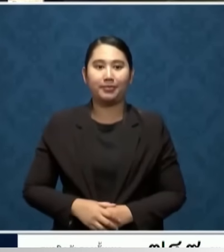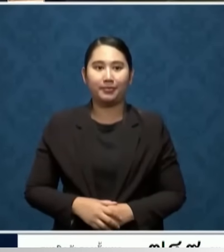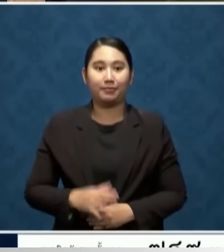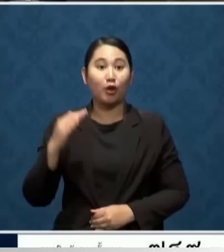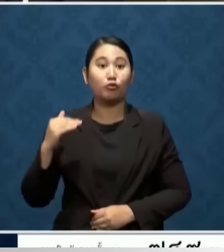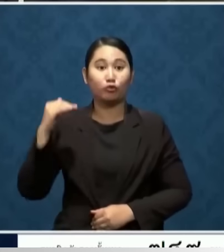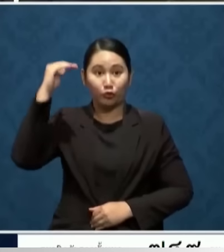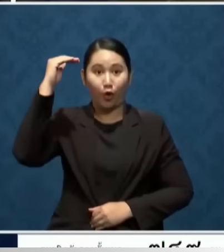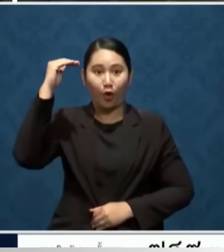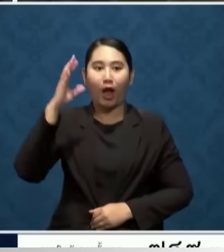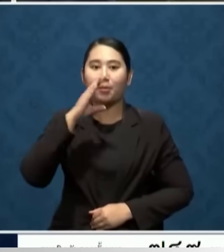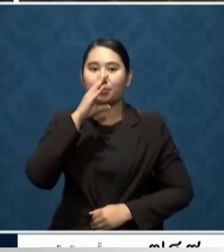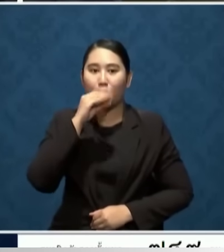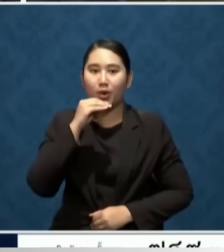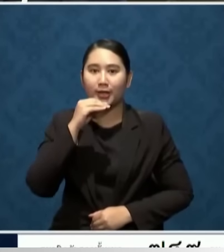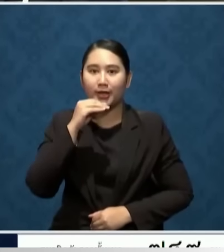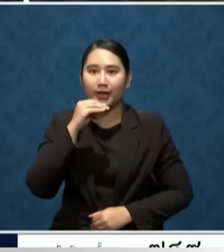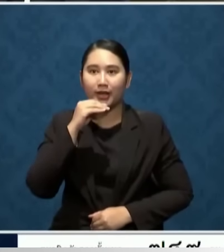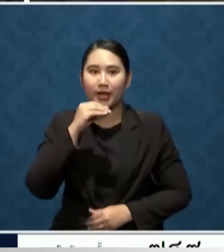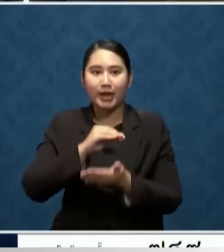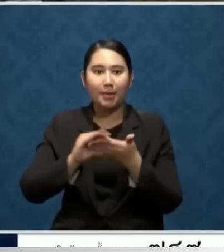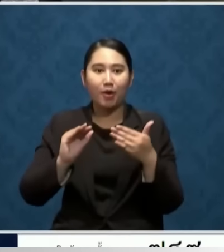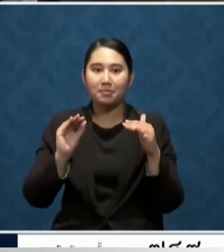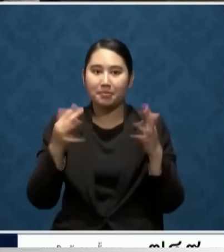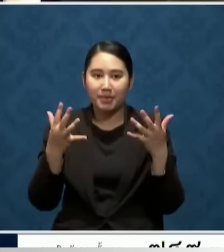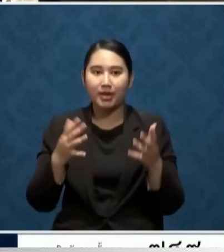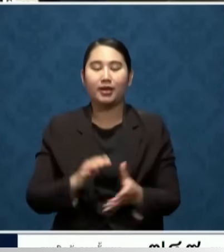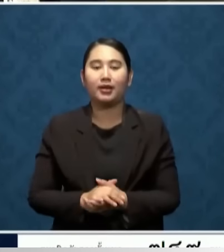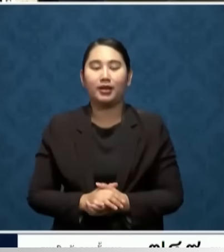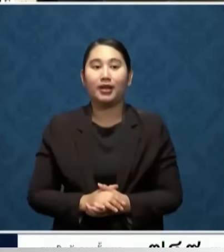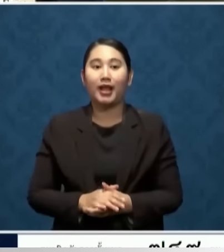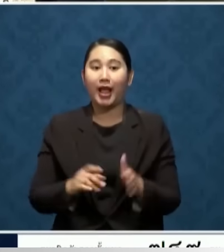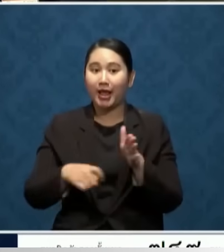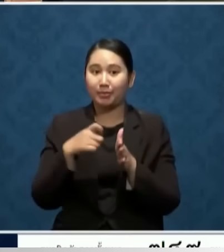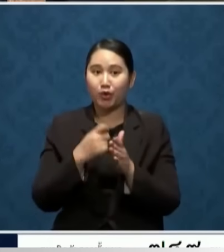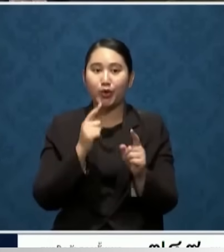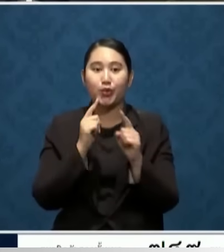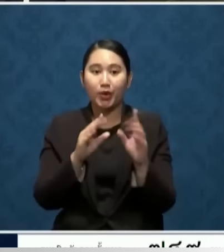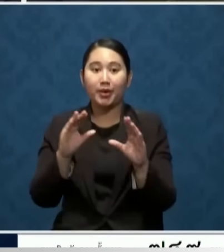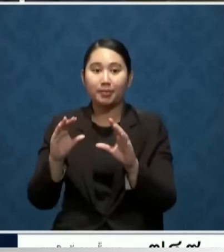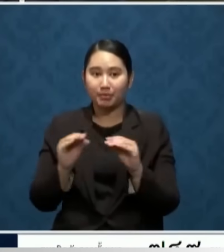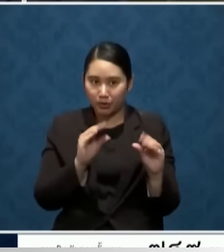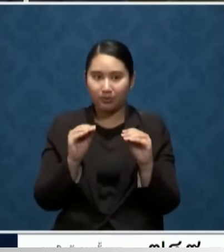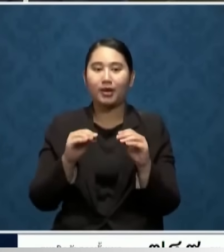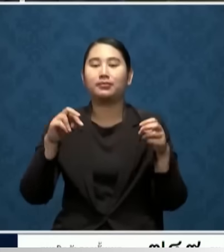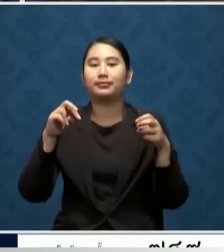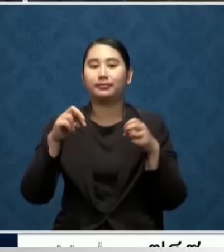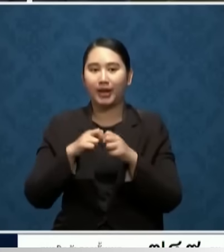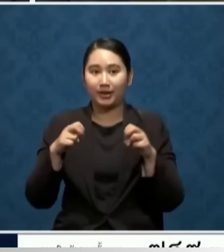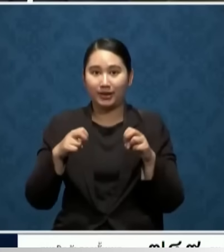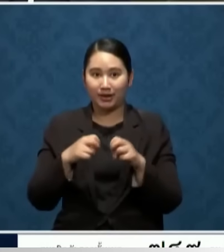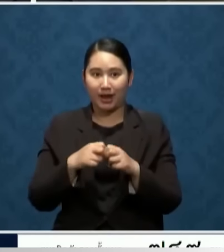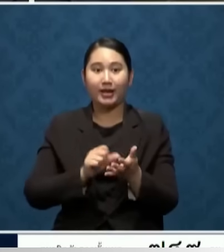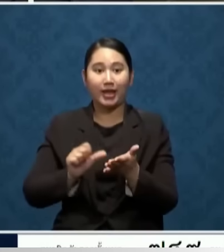พูดกันอย่างไม่มีคำหยาบคายแล้วใช้เหตุใช้ผลกันนี่คือทางออกของประเทศในทุกความขัดแย้ง